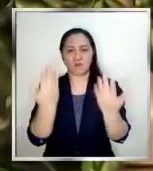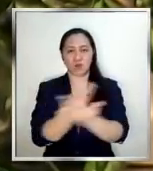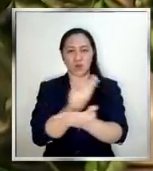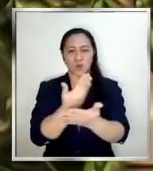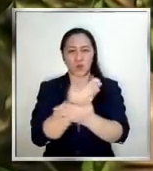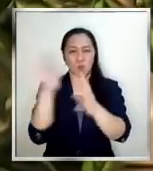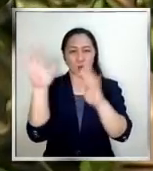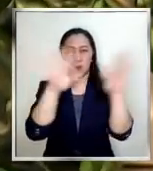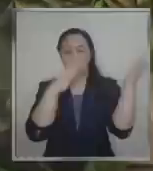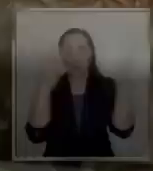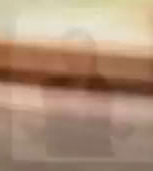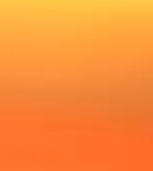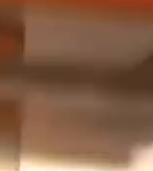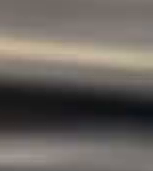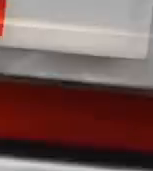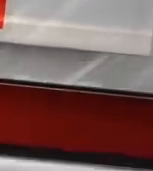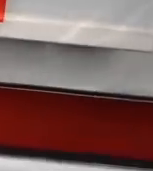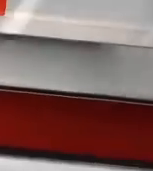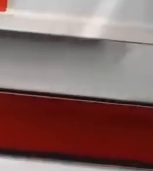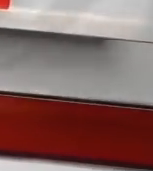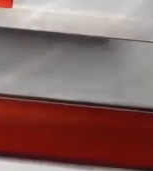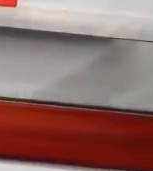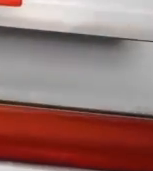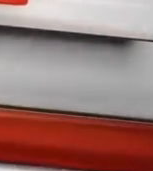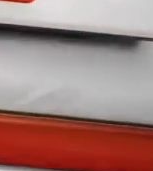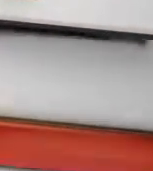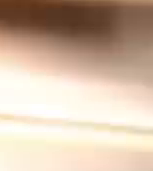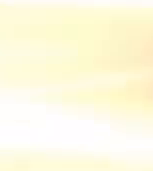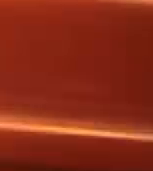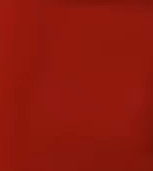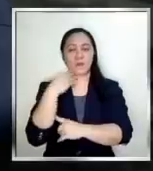nakatutok live si Salima Refran. Salima.